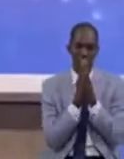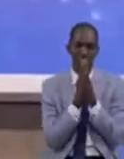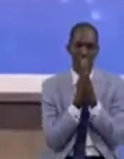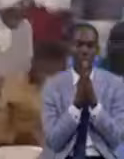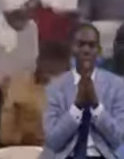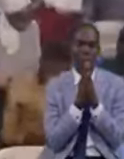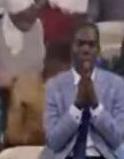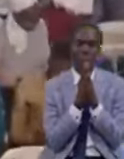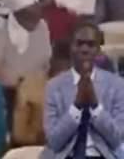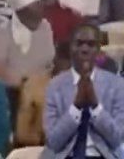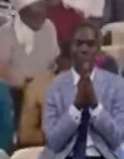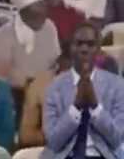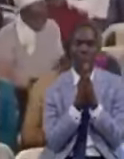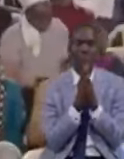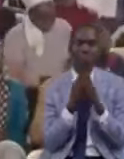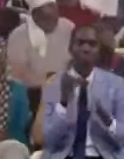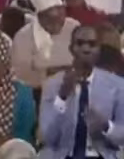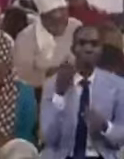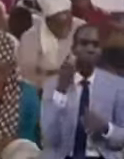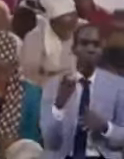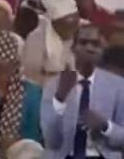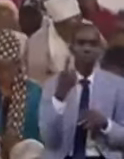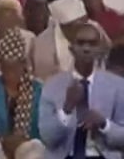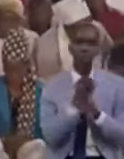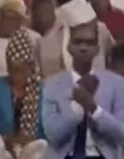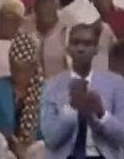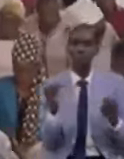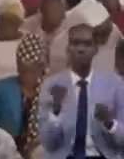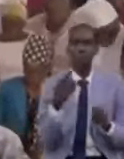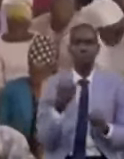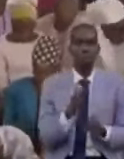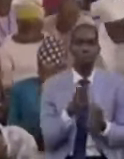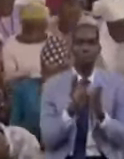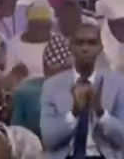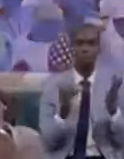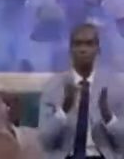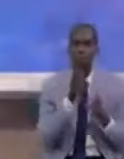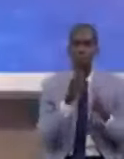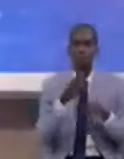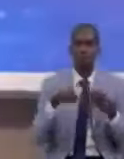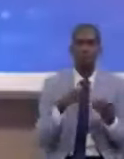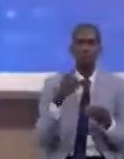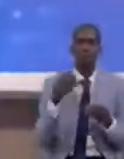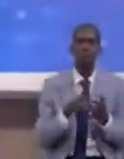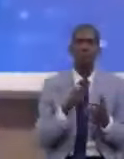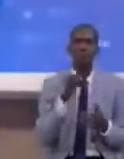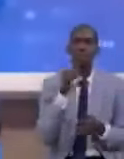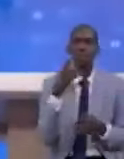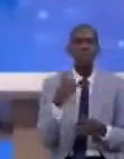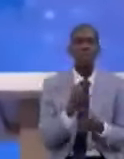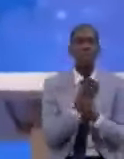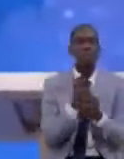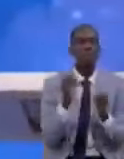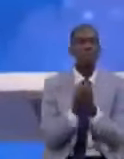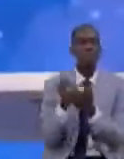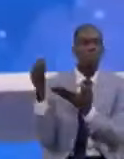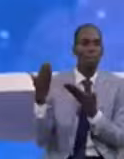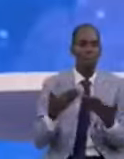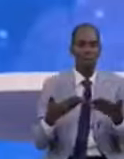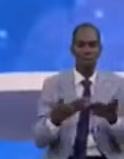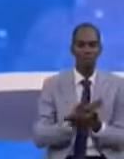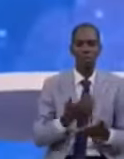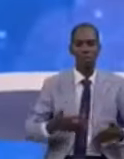fermés le salut dont parle la Bible un salut qui apporte la nouvelle vie la